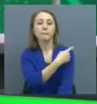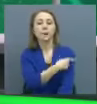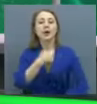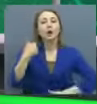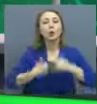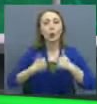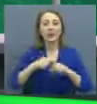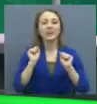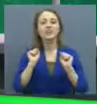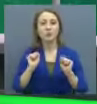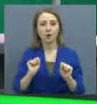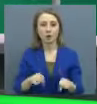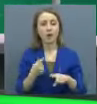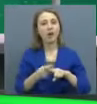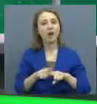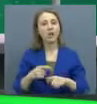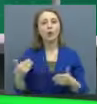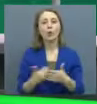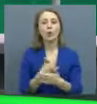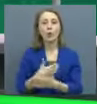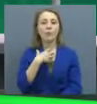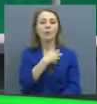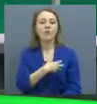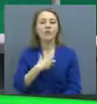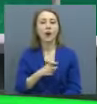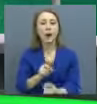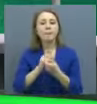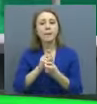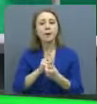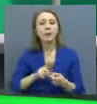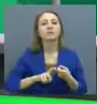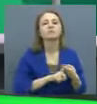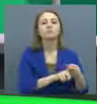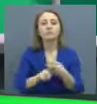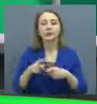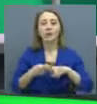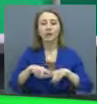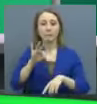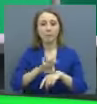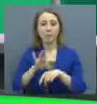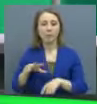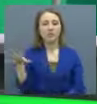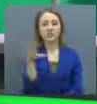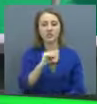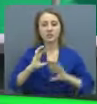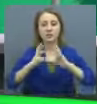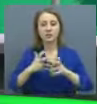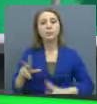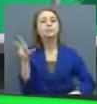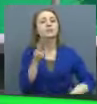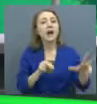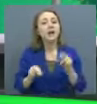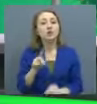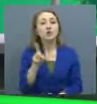конкурентоспособно эта новость очень важно борьбе с распространением эпидемии корона вируса по всему миру надеюсь что разработанная